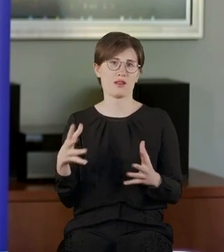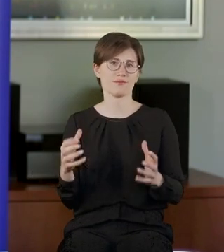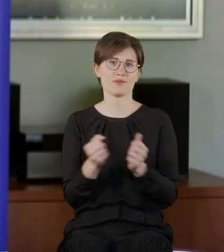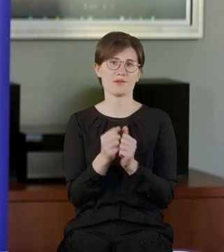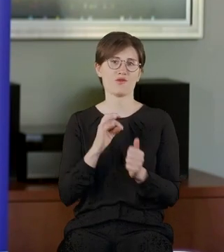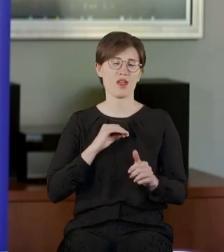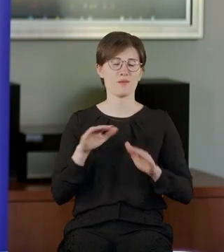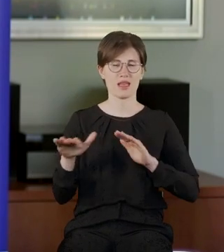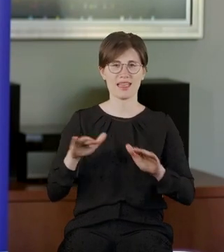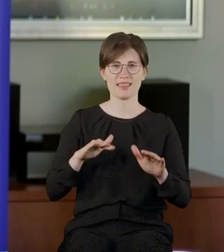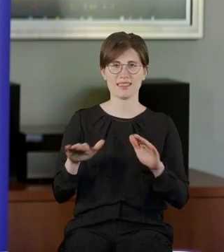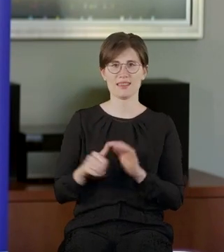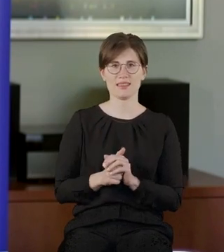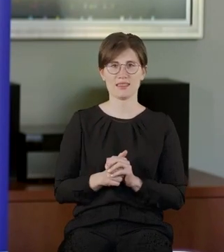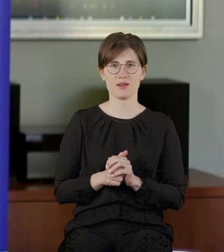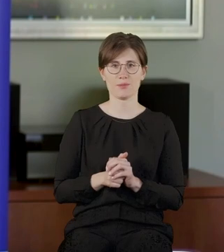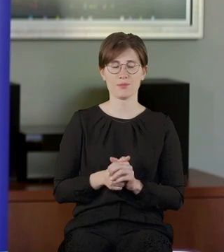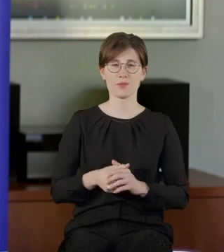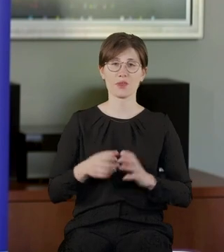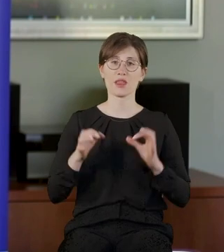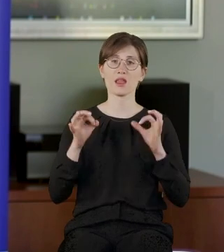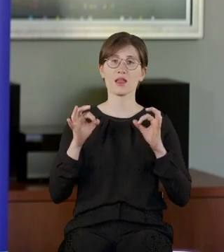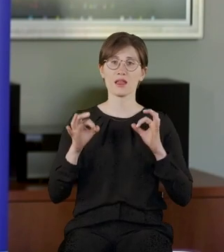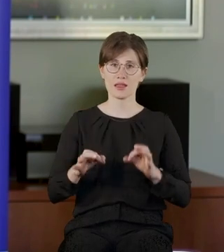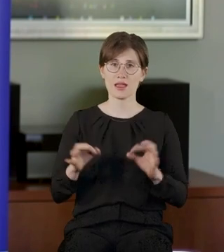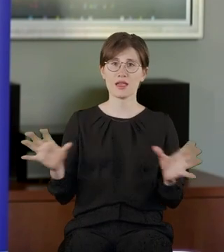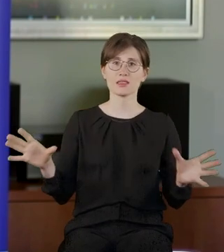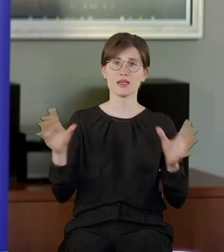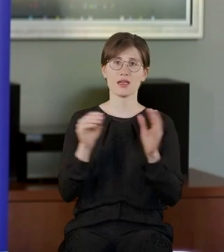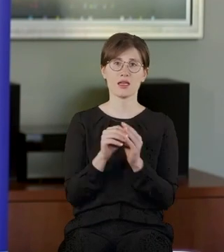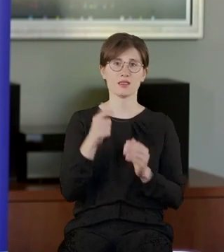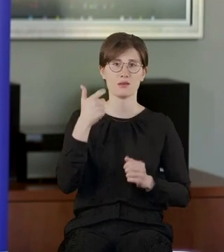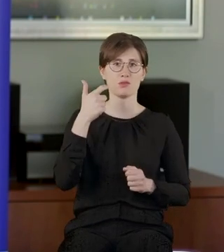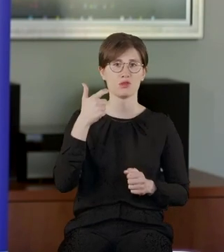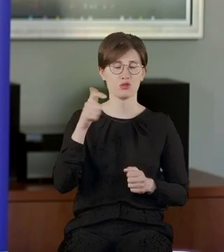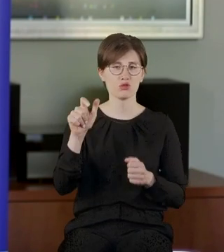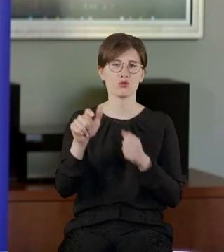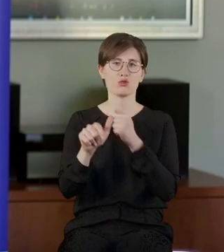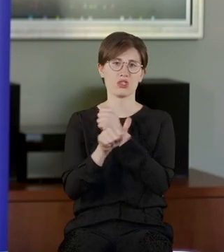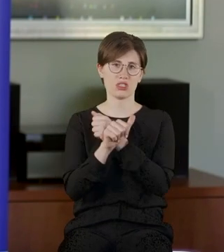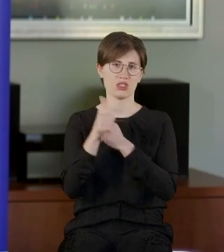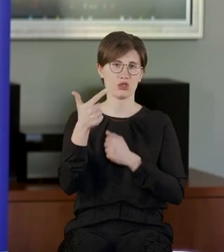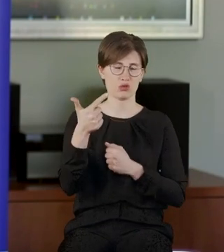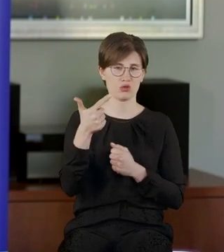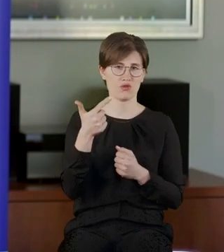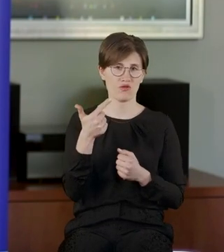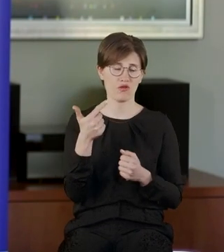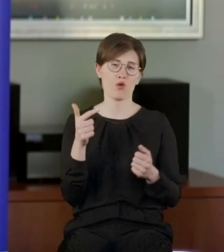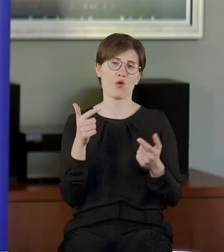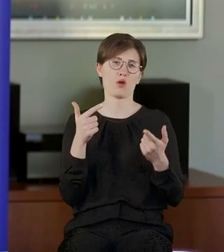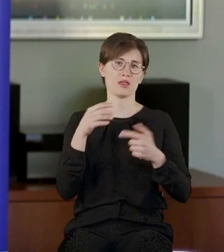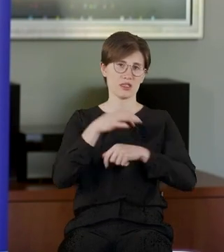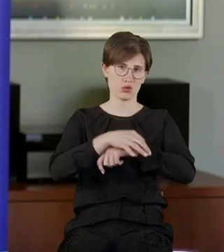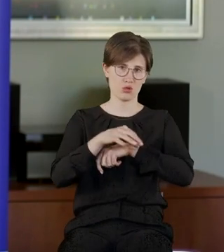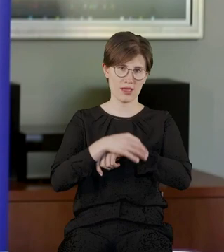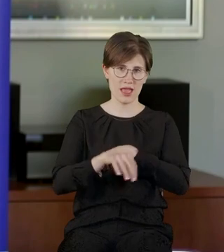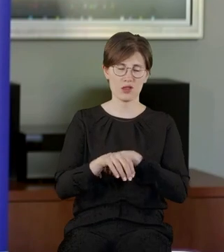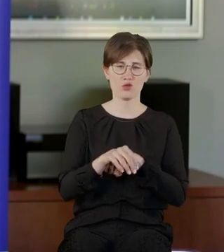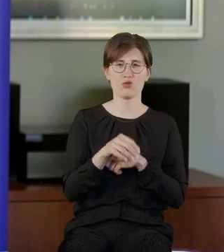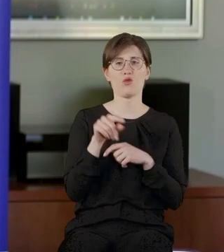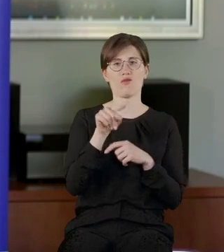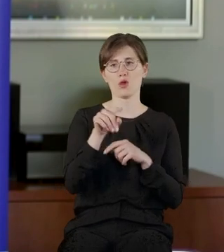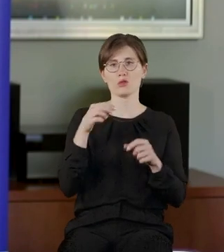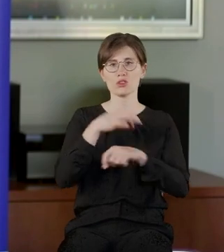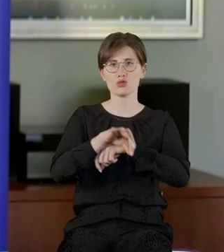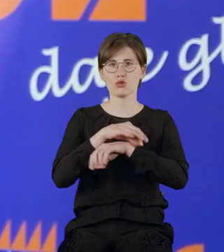miejsce. Aktualnie w kolegium studiuje 162 studentów. Studiują na wszystkich kierunkach, które są oferowane